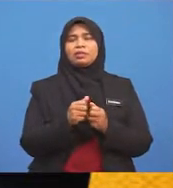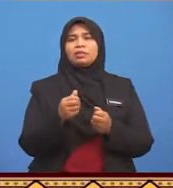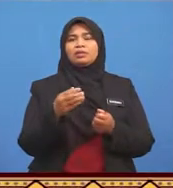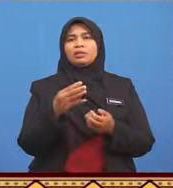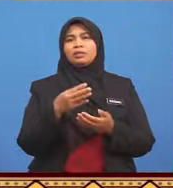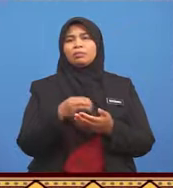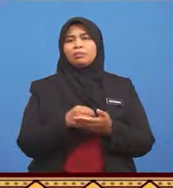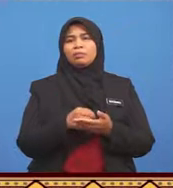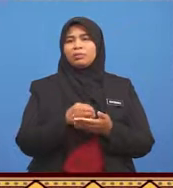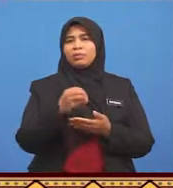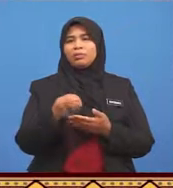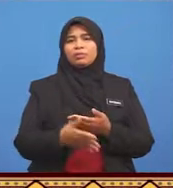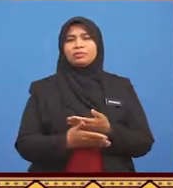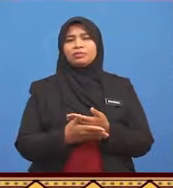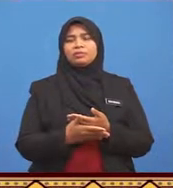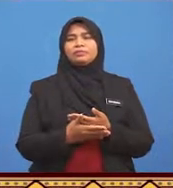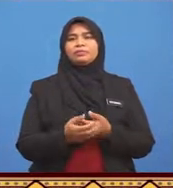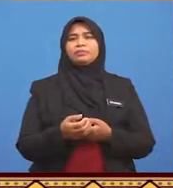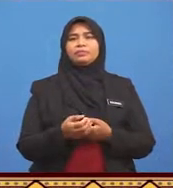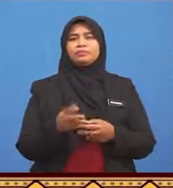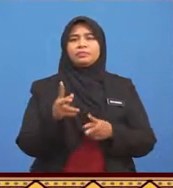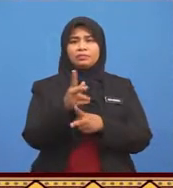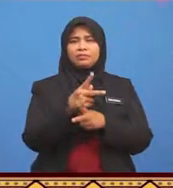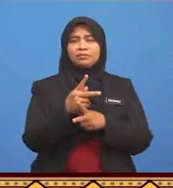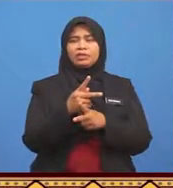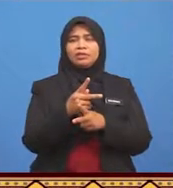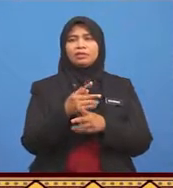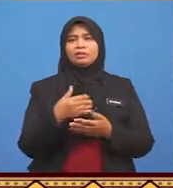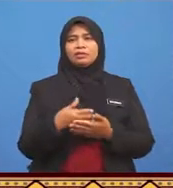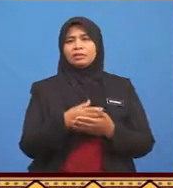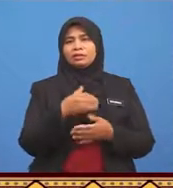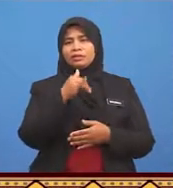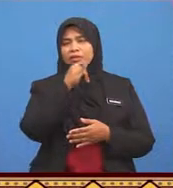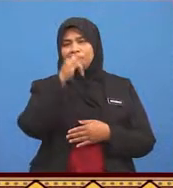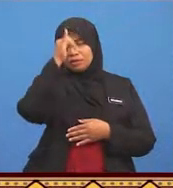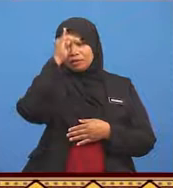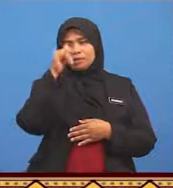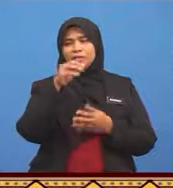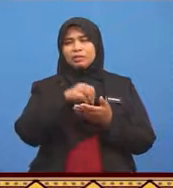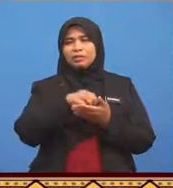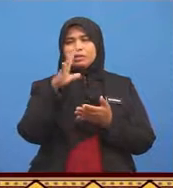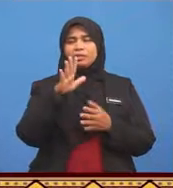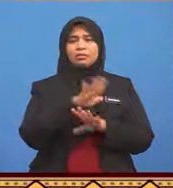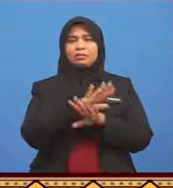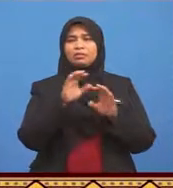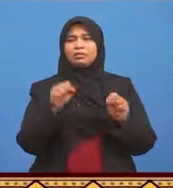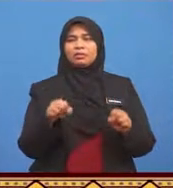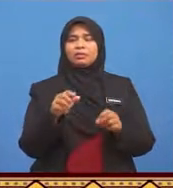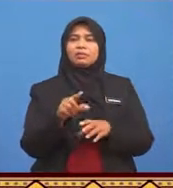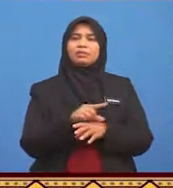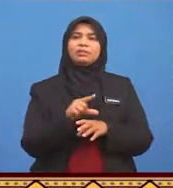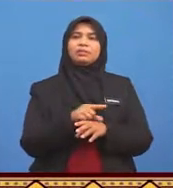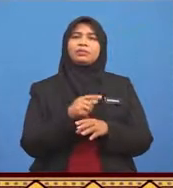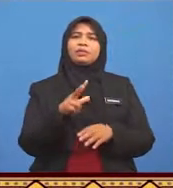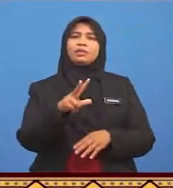melampau. Penjaga harta anak yatim yang kaya tidak dibenarkan sama sekali untuk menggunakan